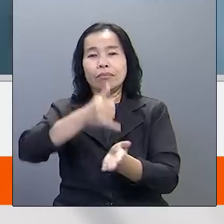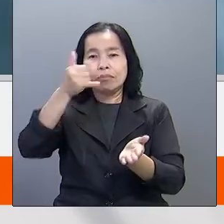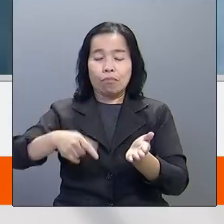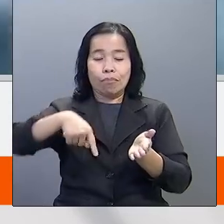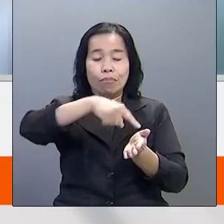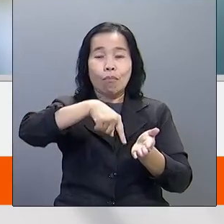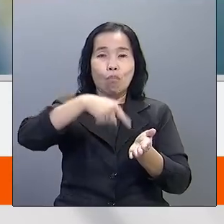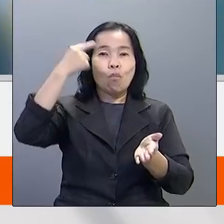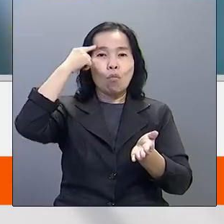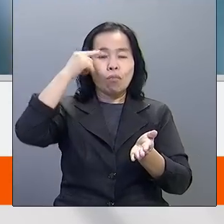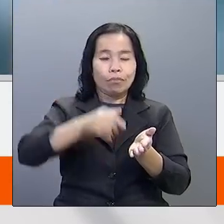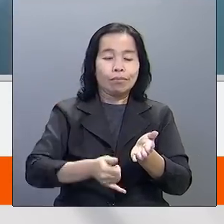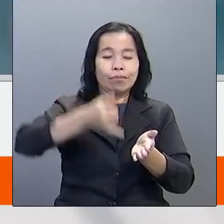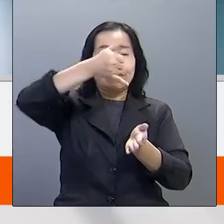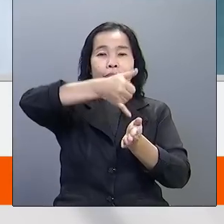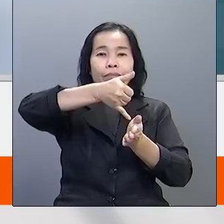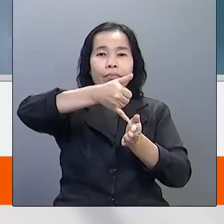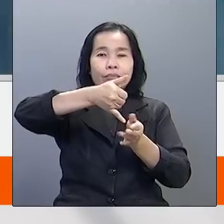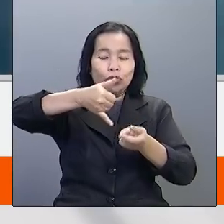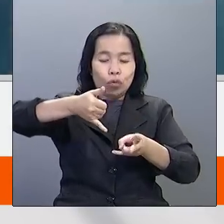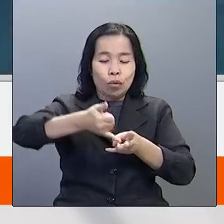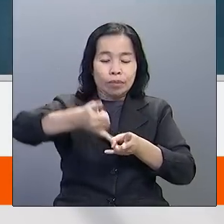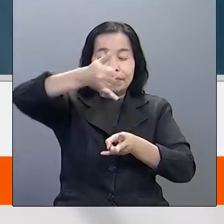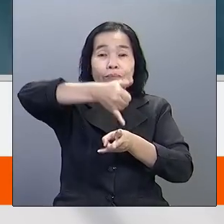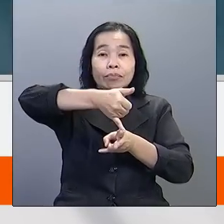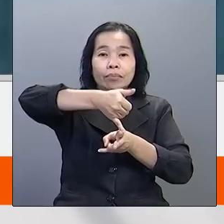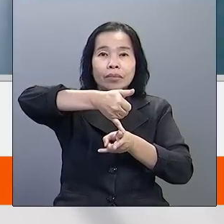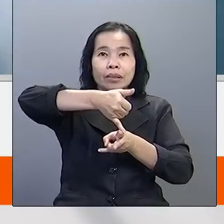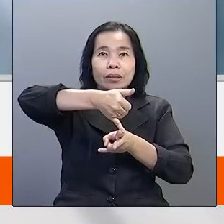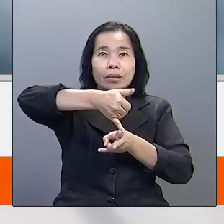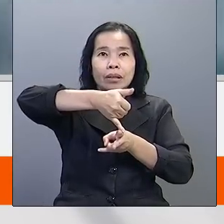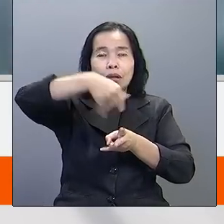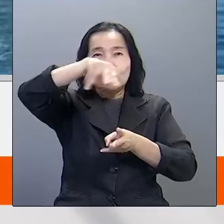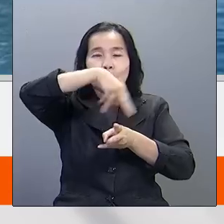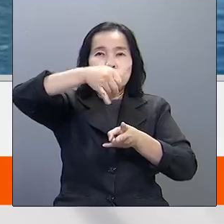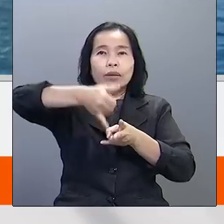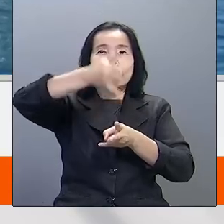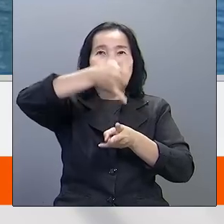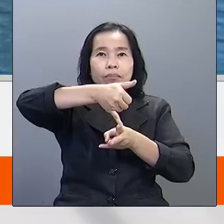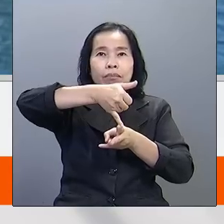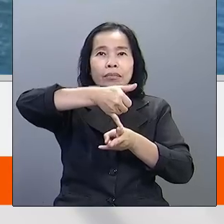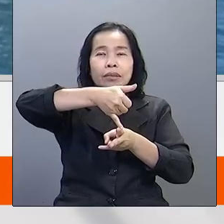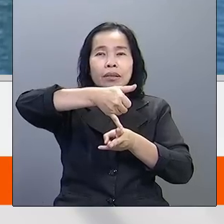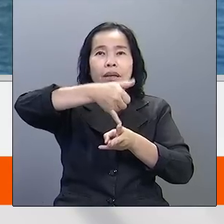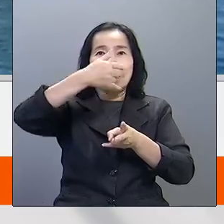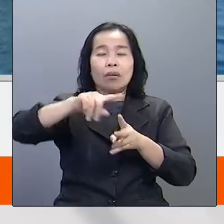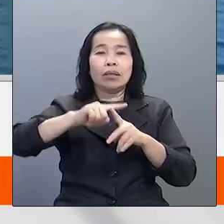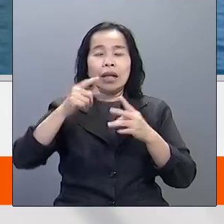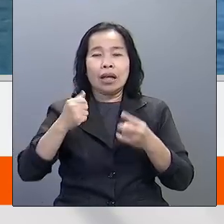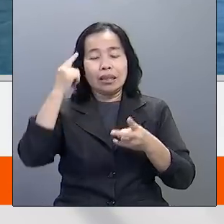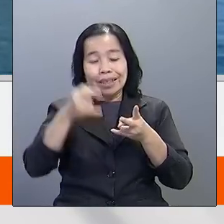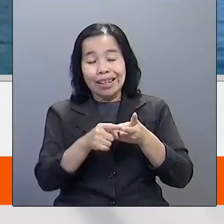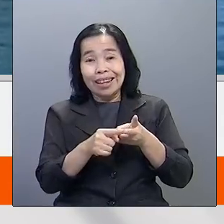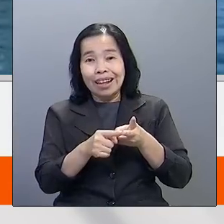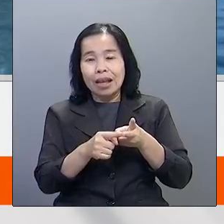ะต้องขึ้นมาอยู่บนดาดฟ้าเรือเพื่อต้องตรวจสอบกำลังพลในแต่ละแผนกครับซ ึ่ งในเบื้องต้นจากการรายงานเนี่